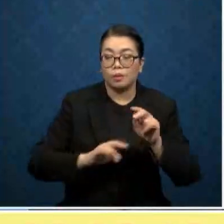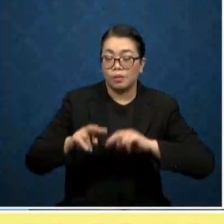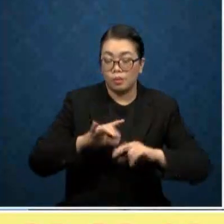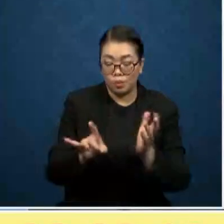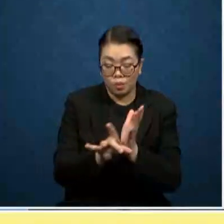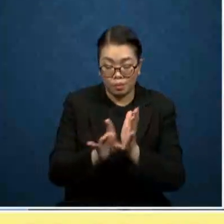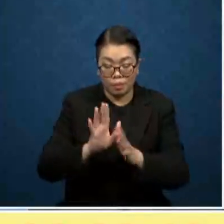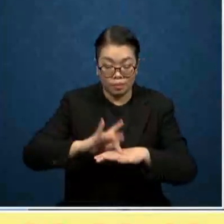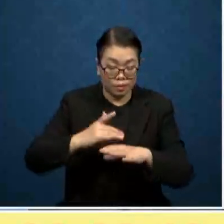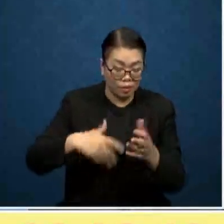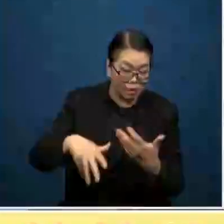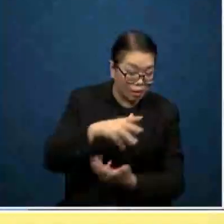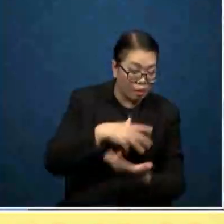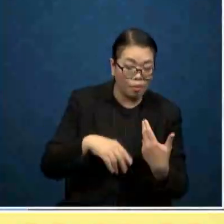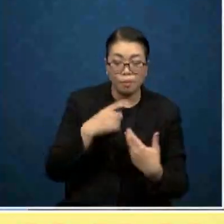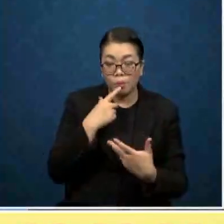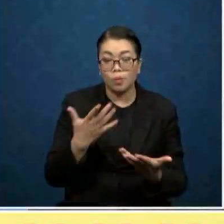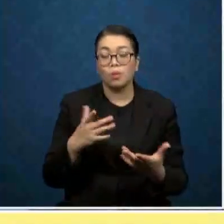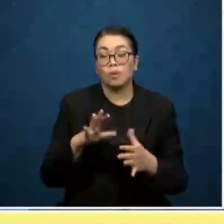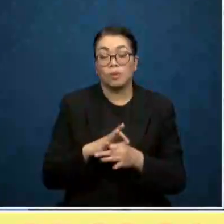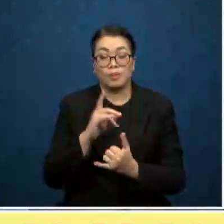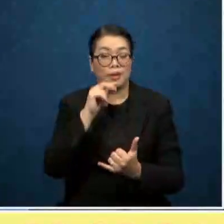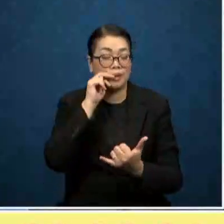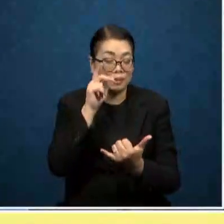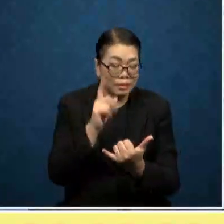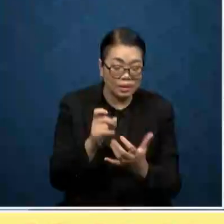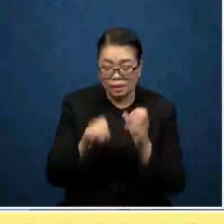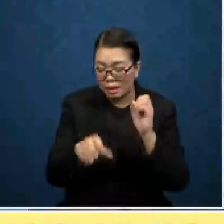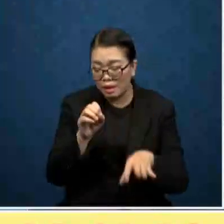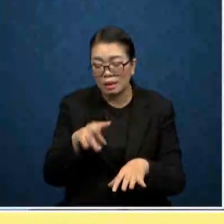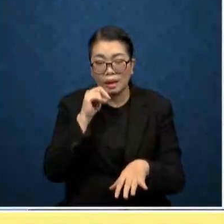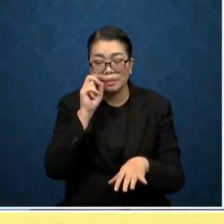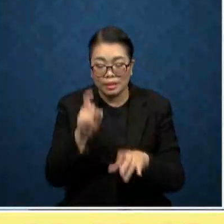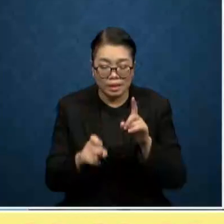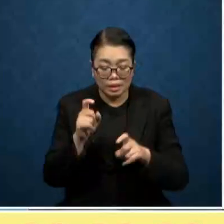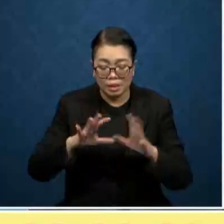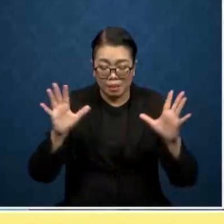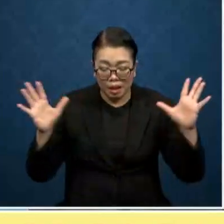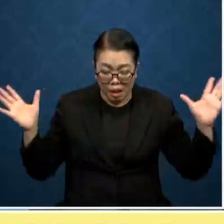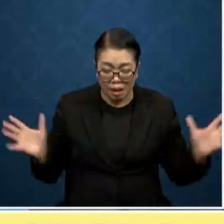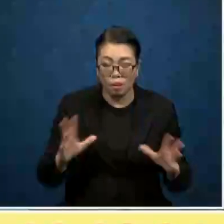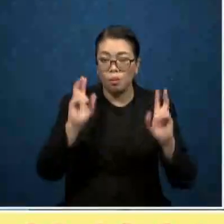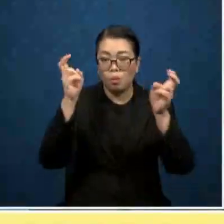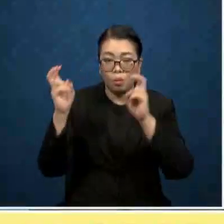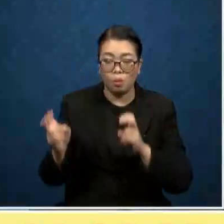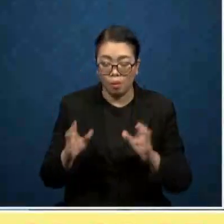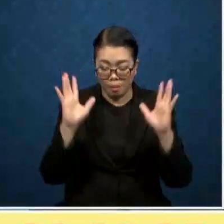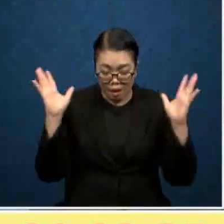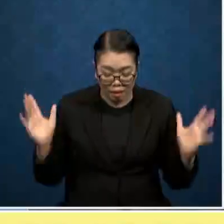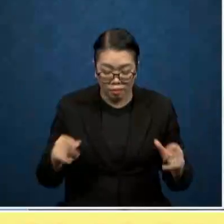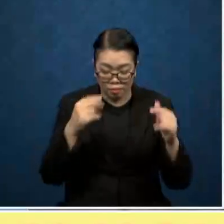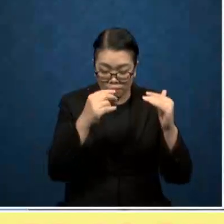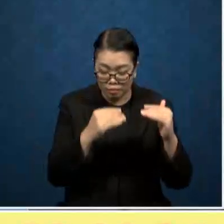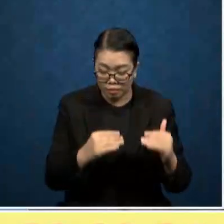ล้อมก็มีการพูดถึงเรื่องน้ำเสียเรื่องขยะเอาไว้มากมายครับผมอ่านดูเร็วๆแล้วเนี่ยมีเป็นหมวดเป็นหลายมาตราเยอะแยะมาก